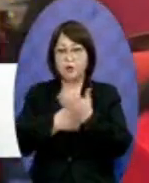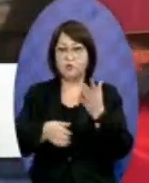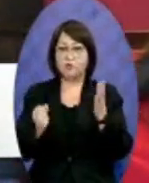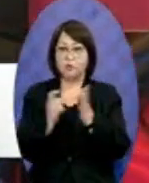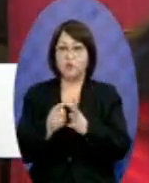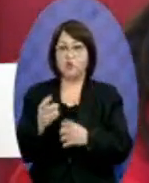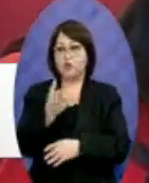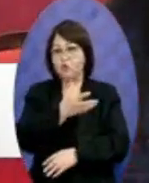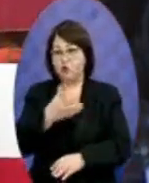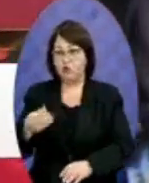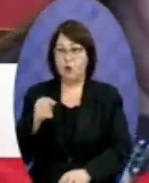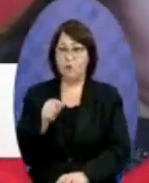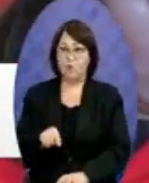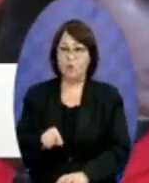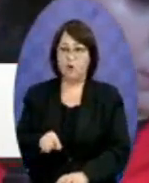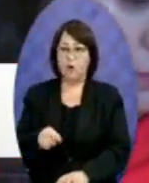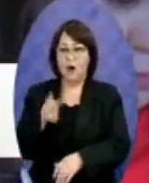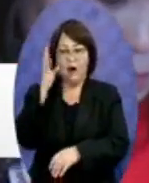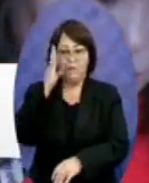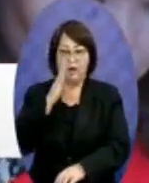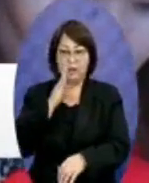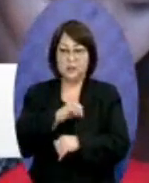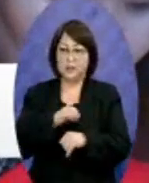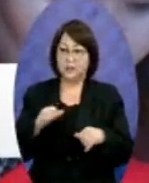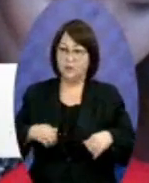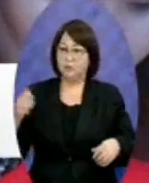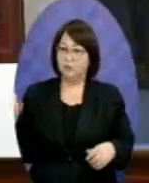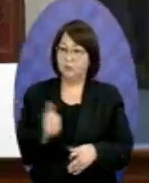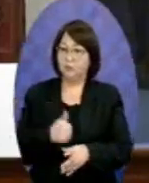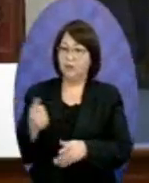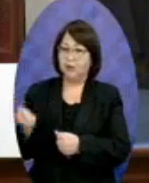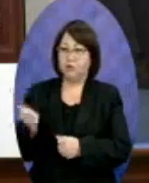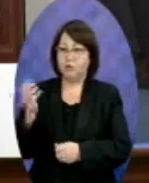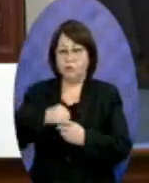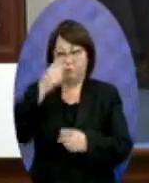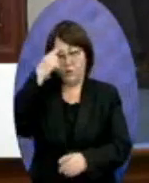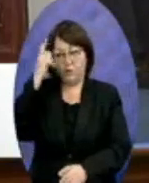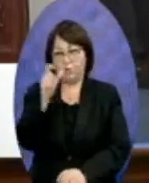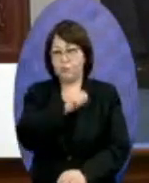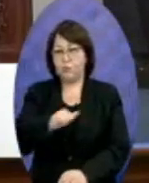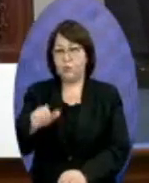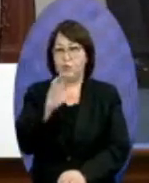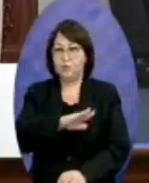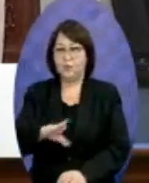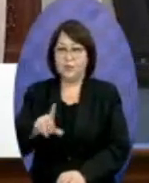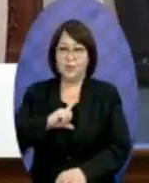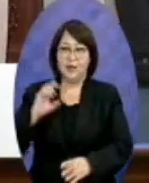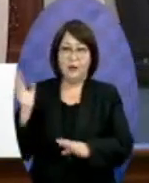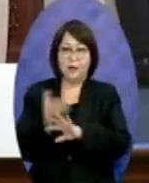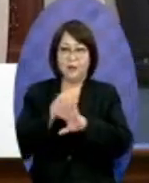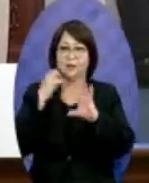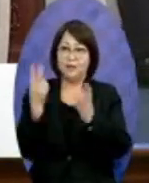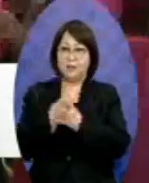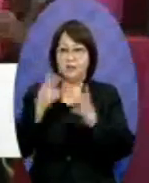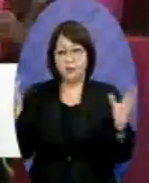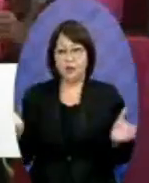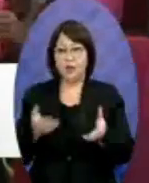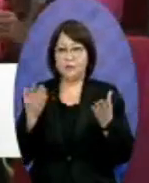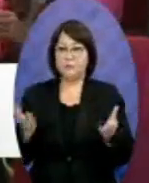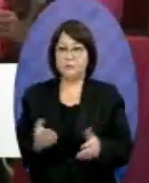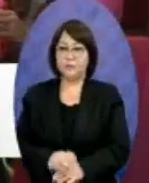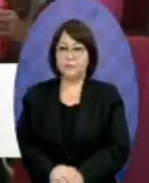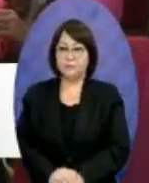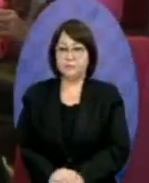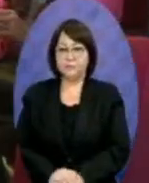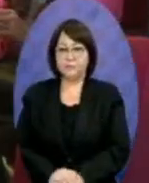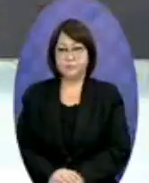байна. Тэд энэ ажилд эцэг эхчүүд иргэн бүрийг татан оролцуулж Монгол хүн бүр хүүхдийн эрхийг хамгаалахад нэгдхийг уриалж байлаа.